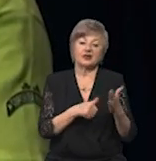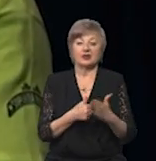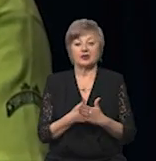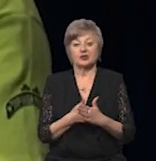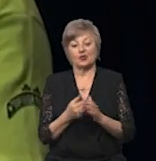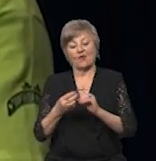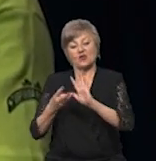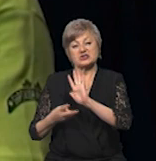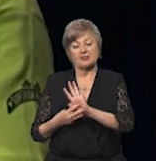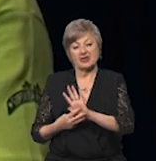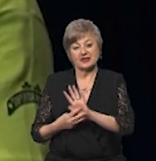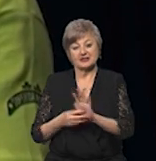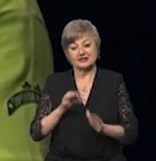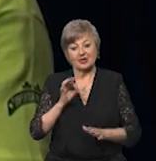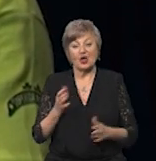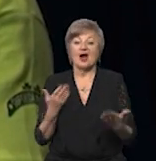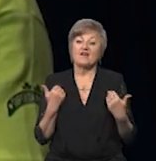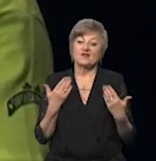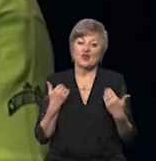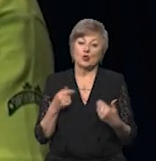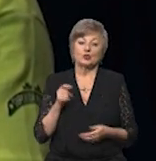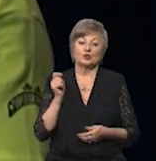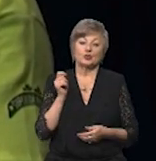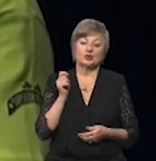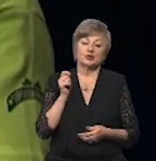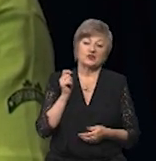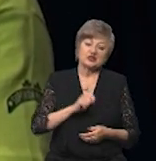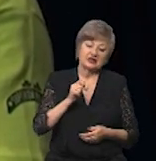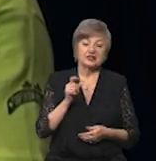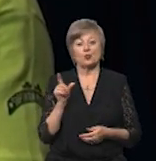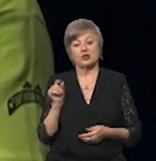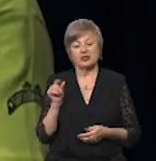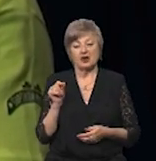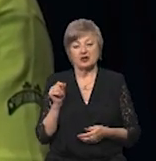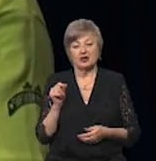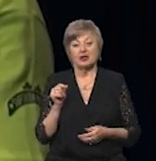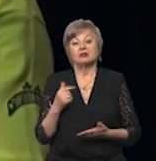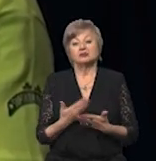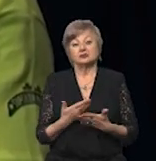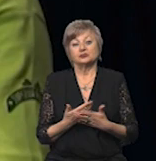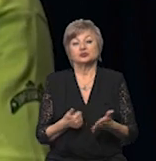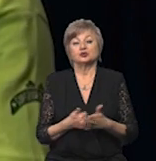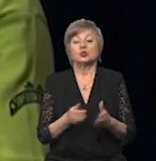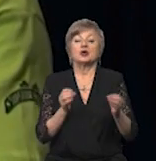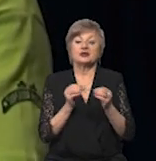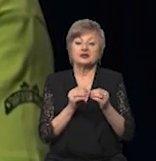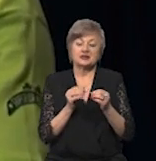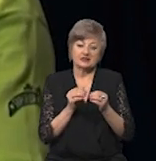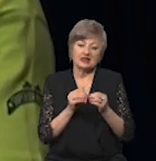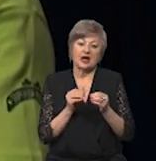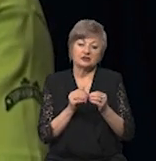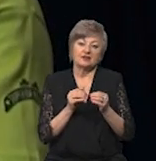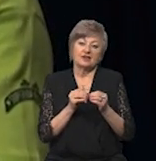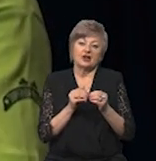до 18, а вихідний – неділя і понеділок. І приблизно до 10, предварительно, до